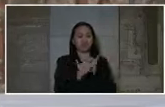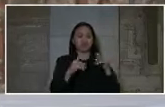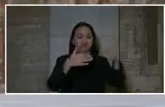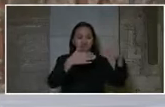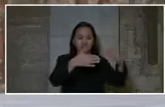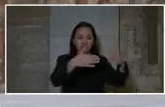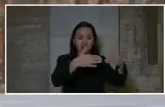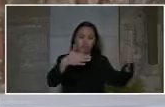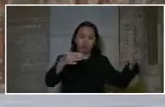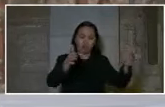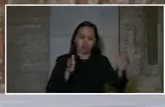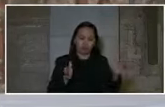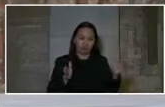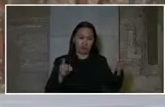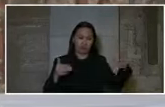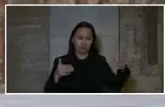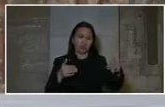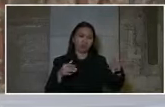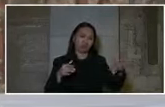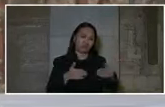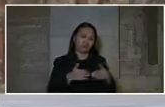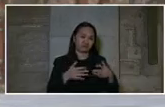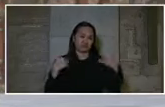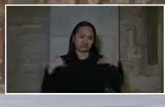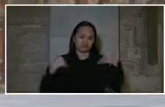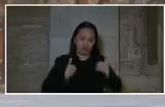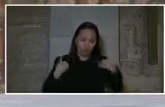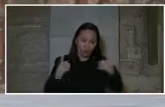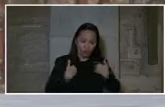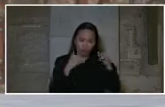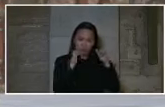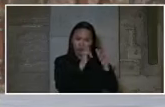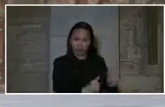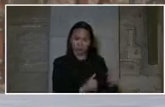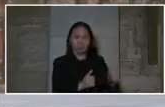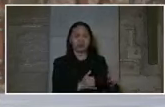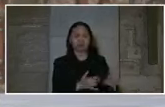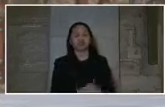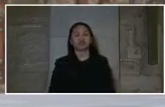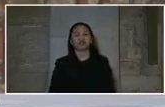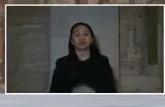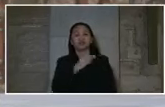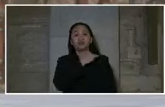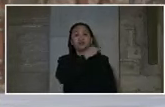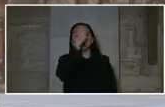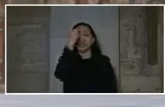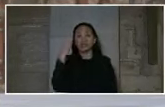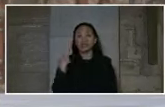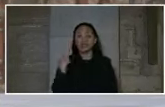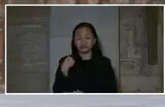hayop. Mary had to say her yes to that.